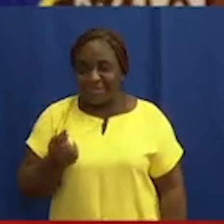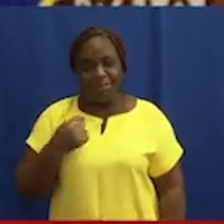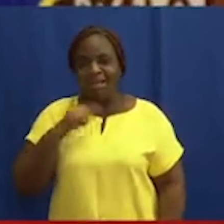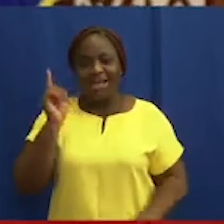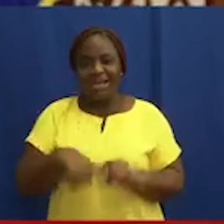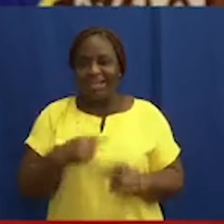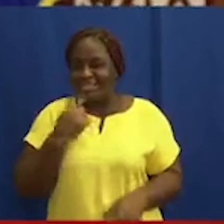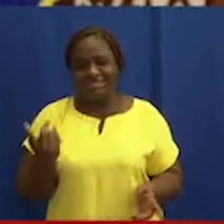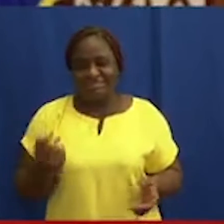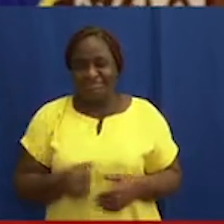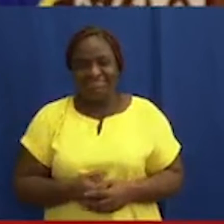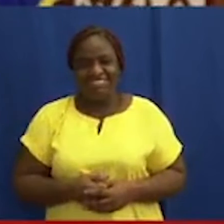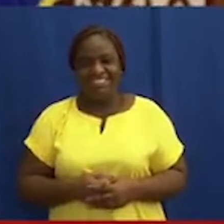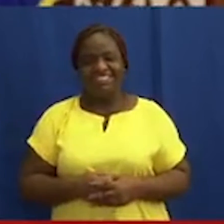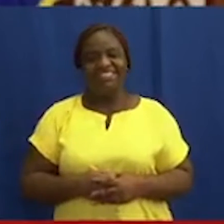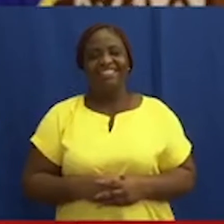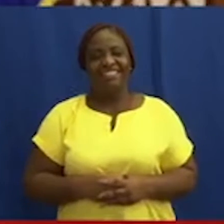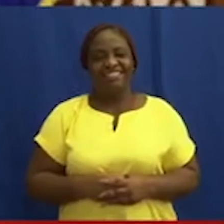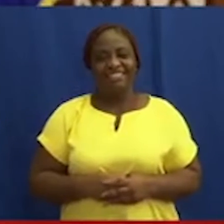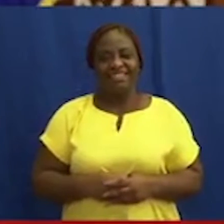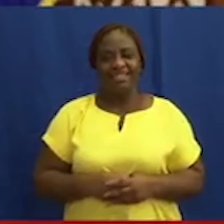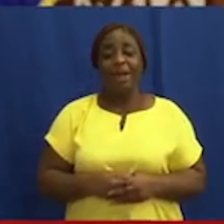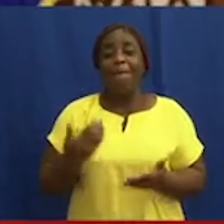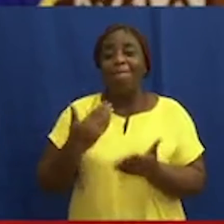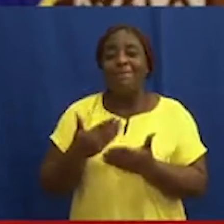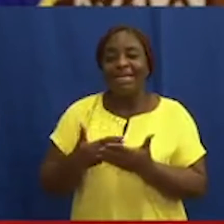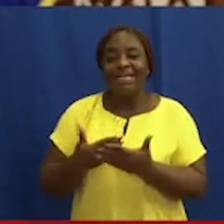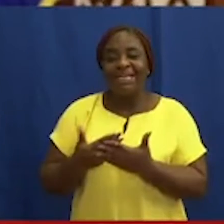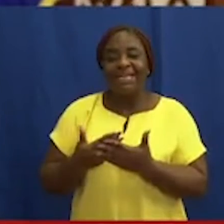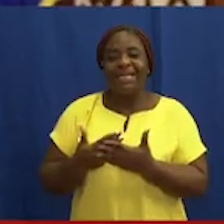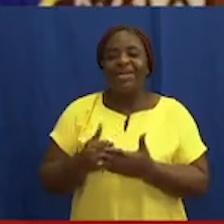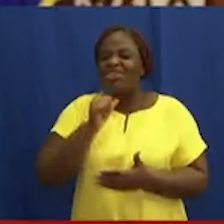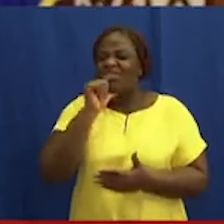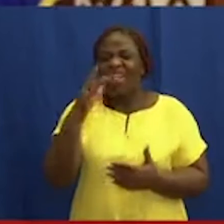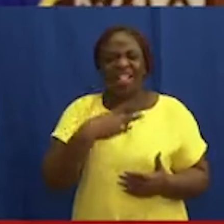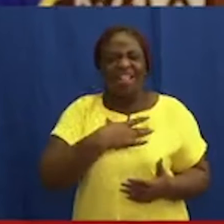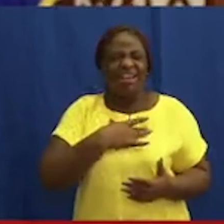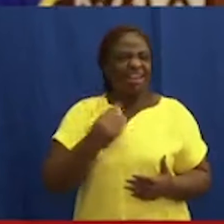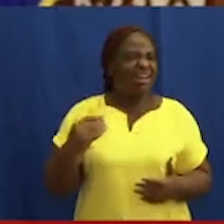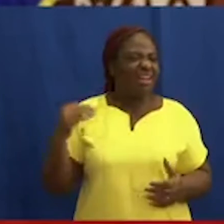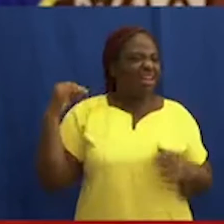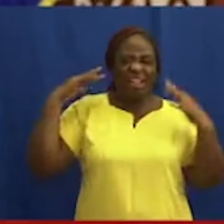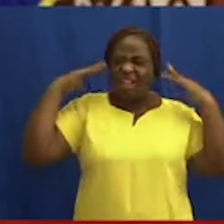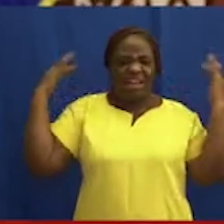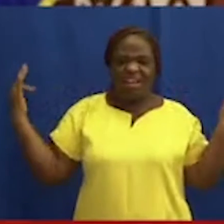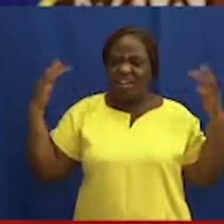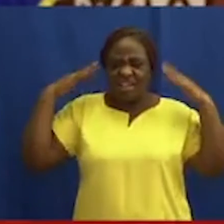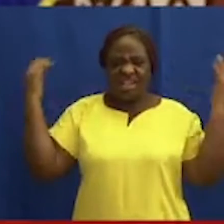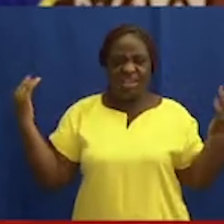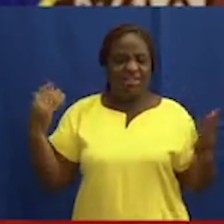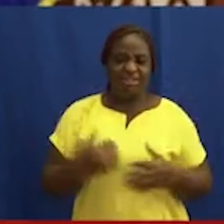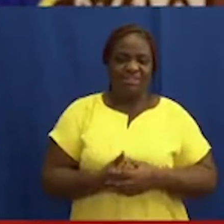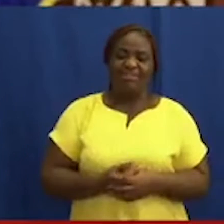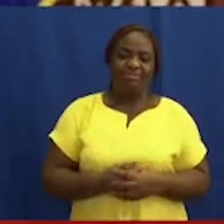muke amfani da shi wajen yin duk wani abin da yake yi muke yi da iya dawo da darajar sa. Kuma